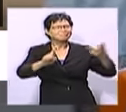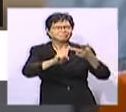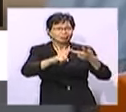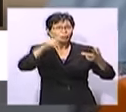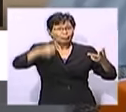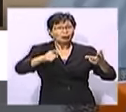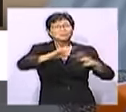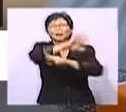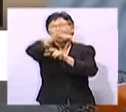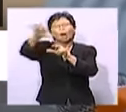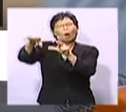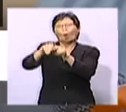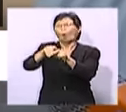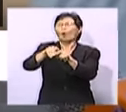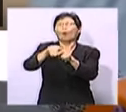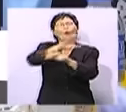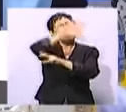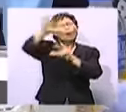must be holistic.